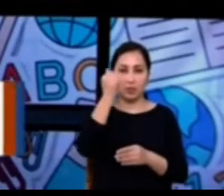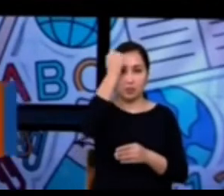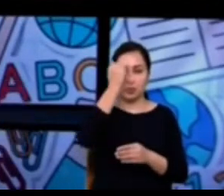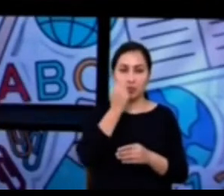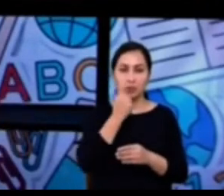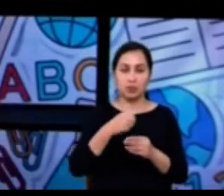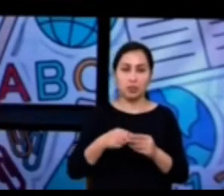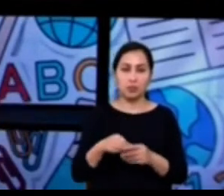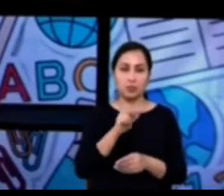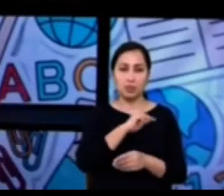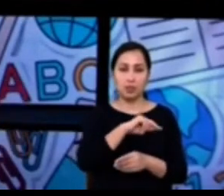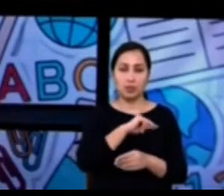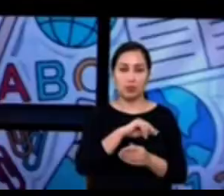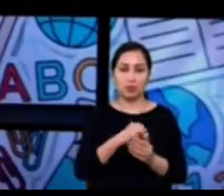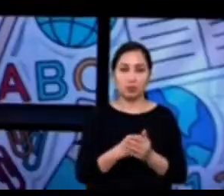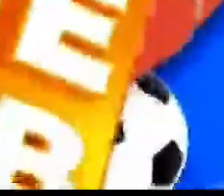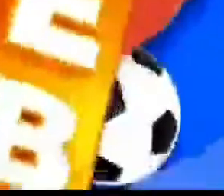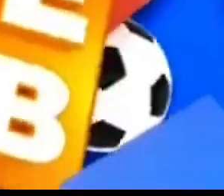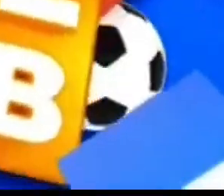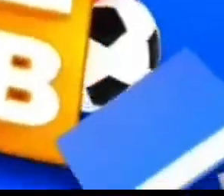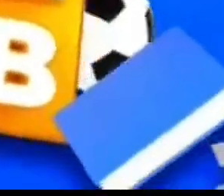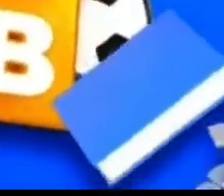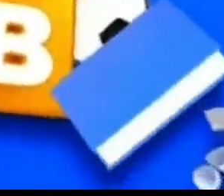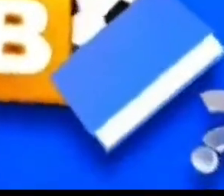Спасибо за работу.